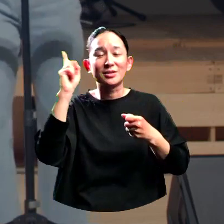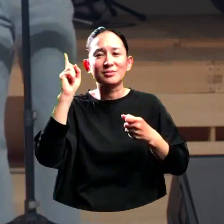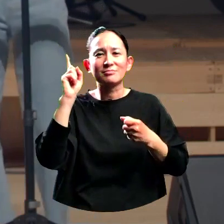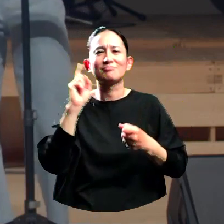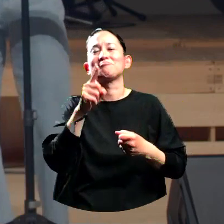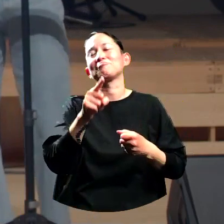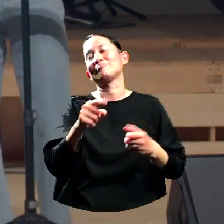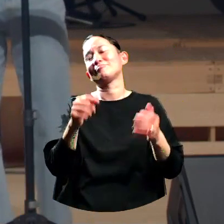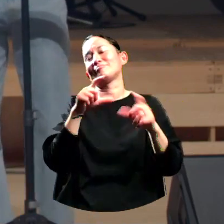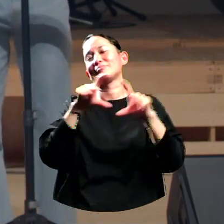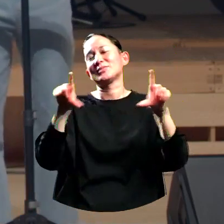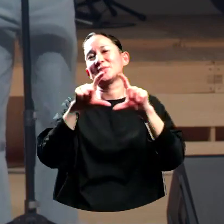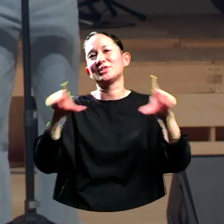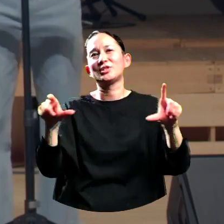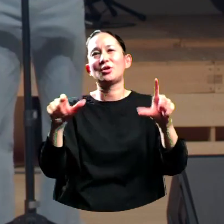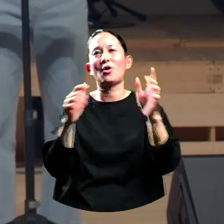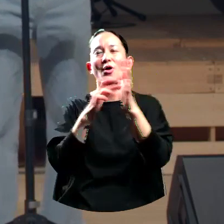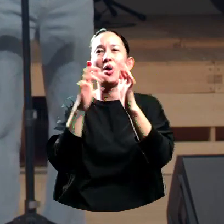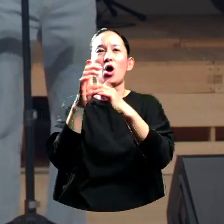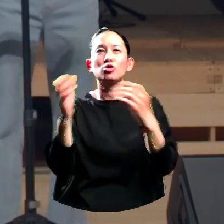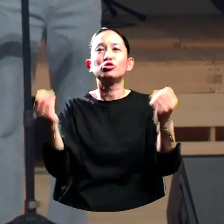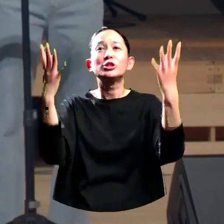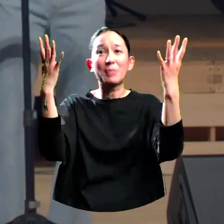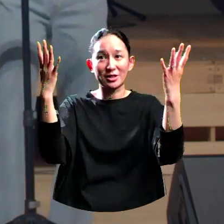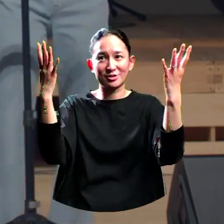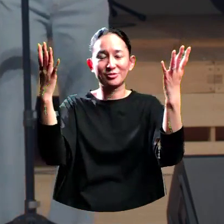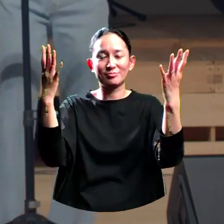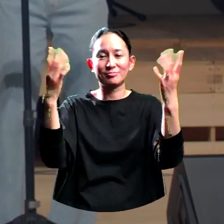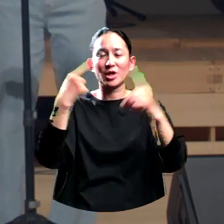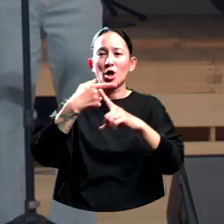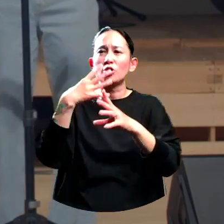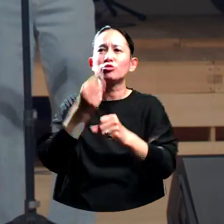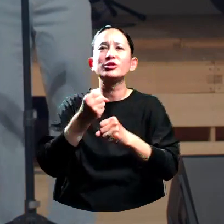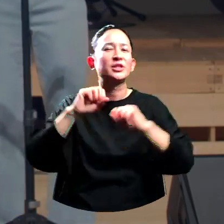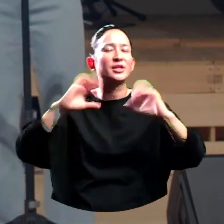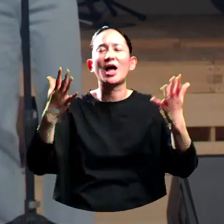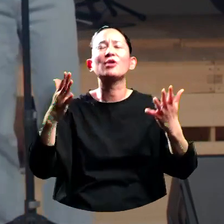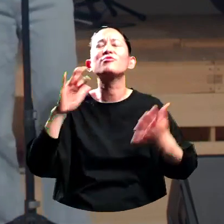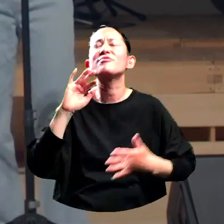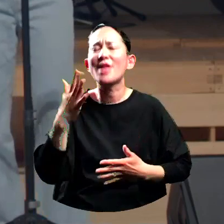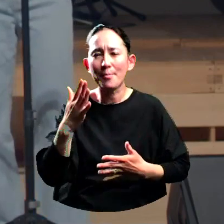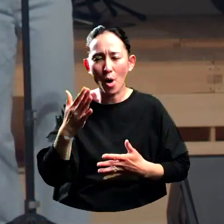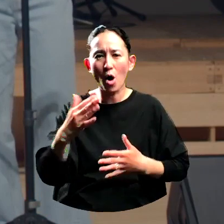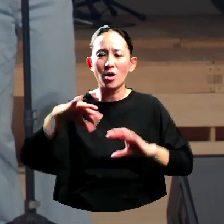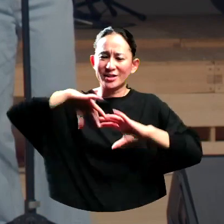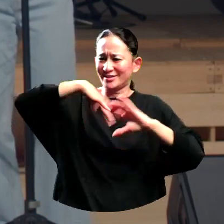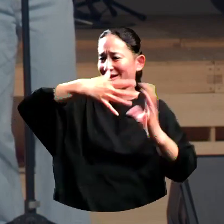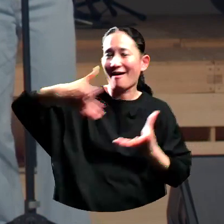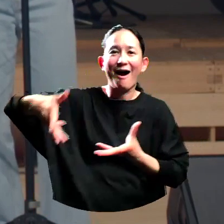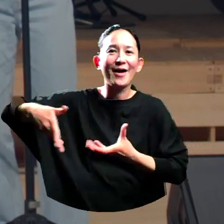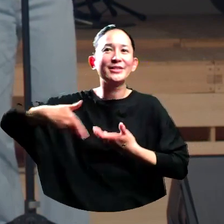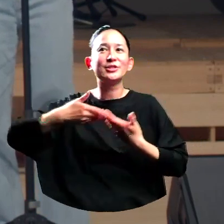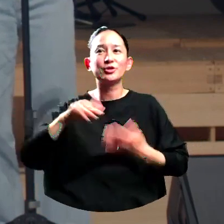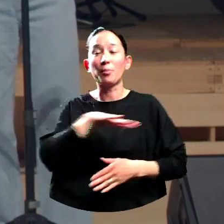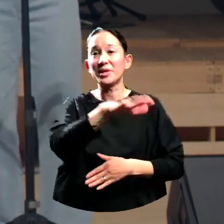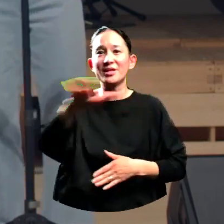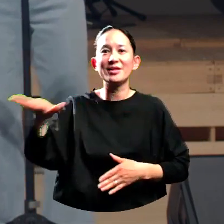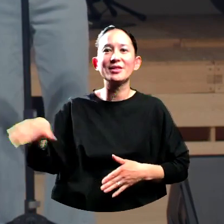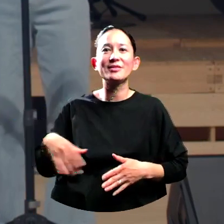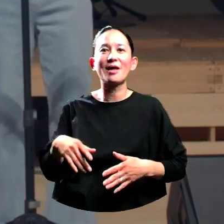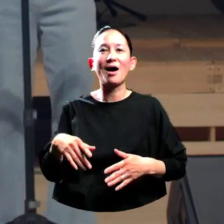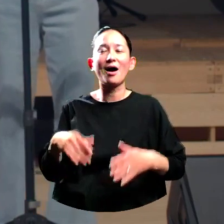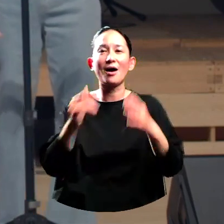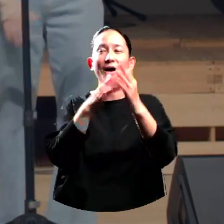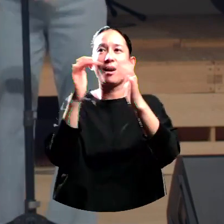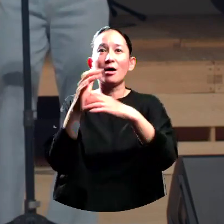is Christmas, right? たとえ教会に来たことがなくてもクリスチャンじゃなくたっておそらく世界中の誰もがクリスマスを知ってます。 I think